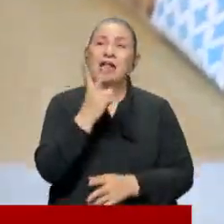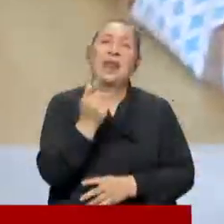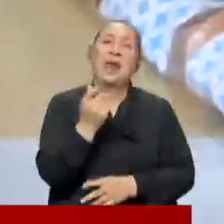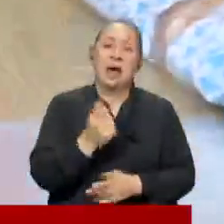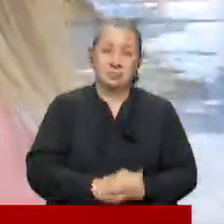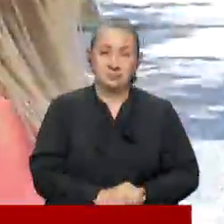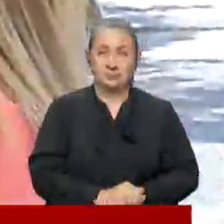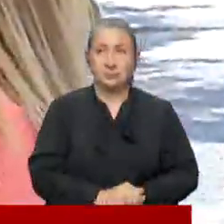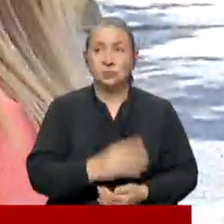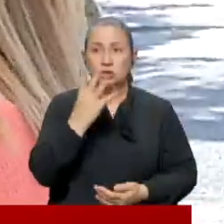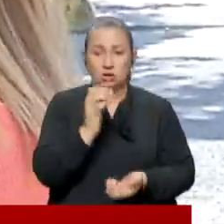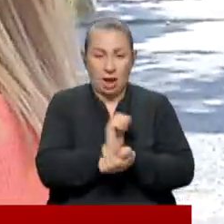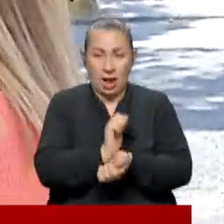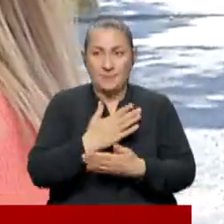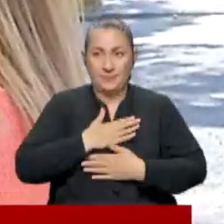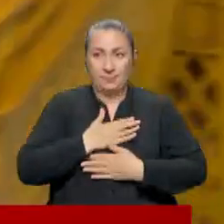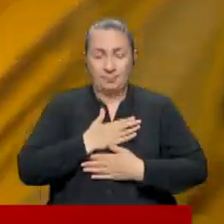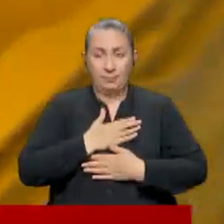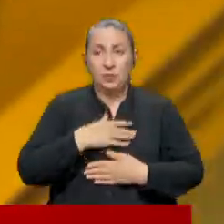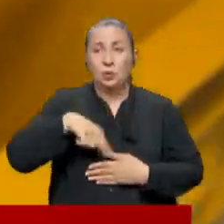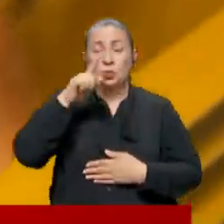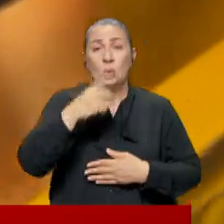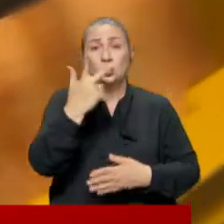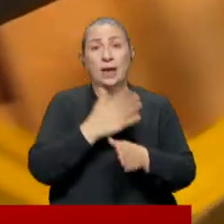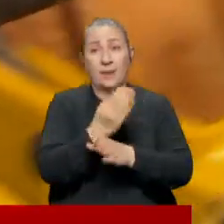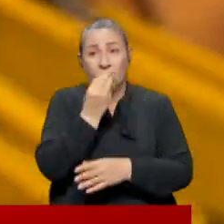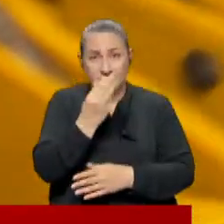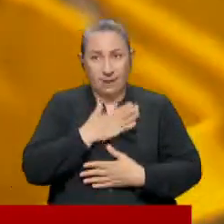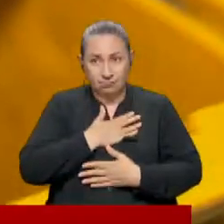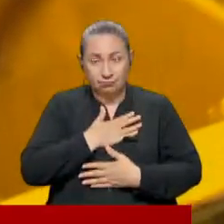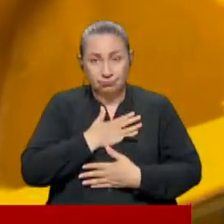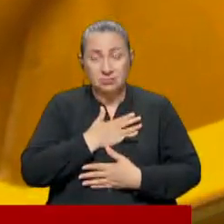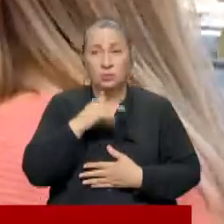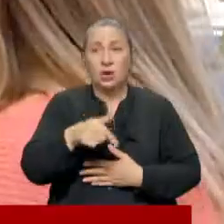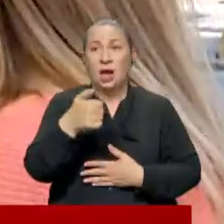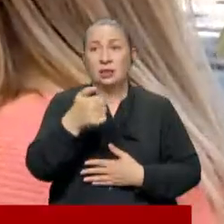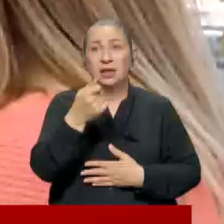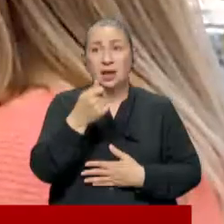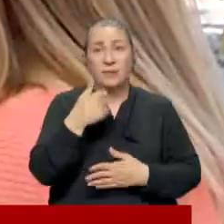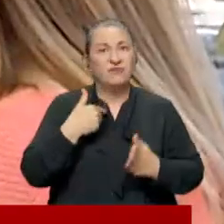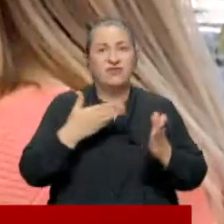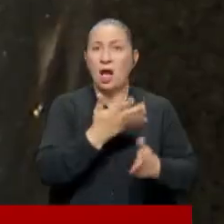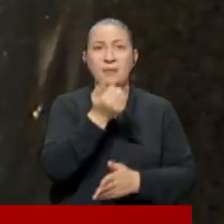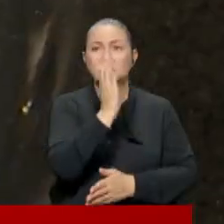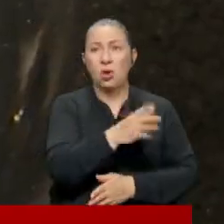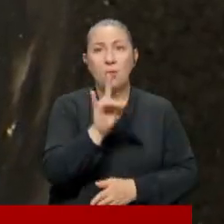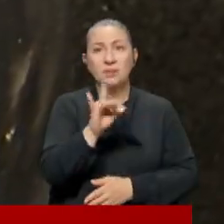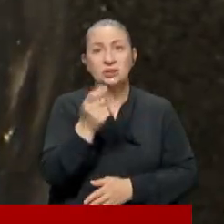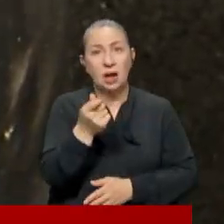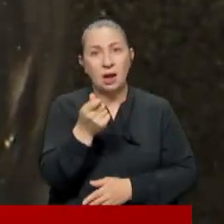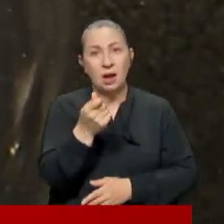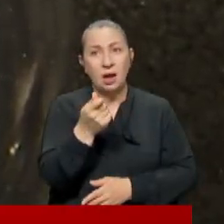liradan satışta. 4 kişilik bir aileyim ben. Günde 3 tane yemiş olsa, hani burada 6 lira mesela. Ben fırından almaya kalksam 15